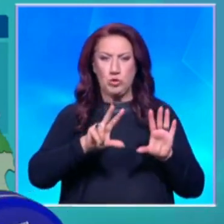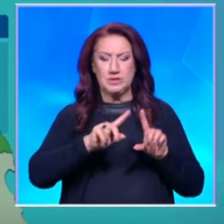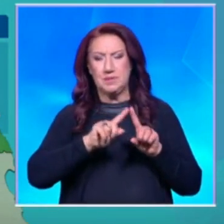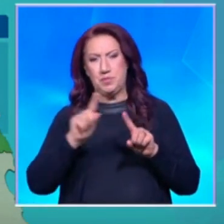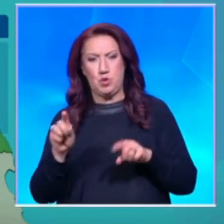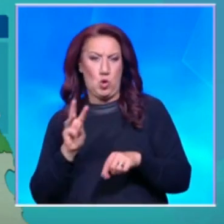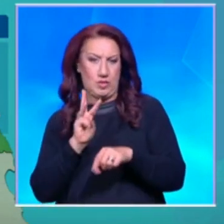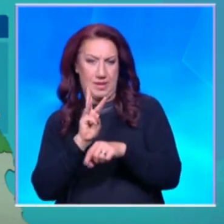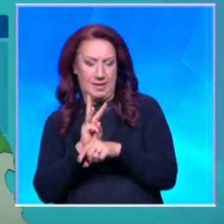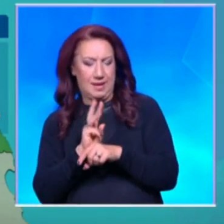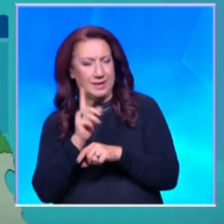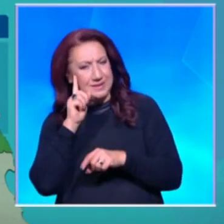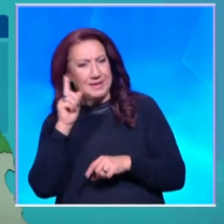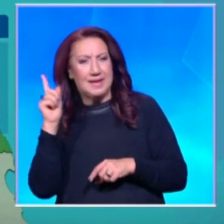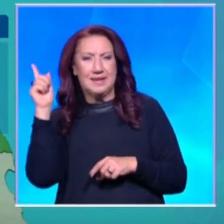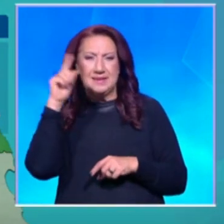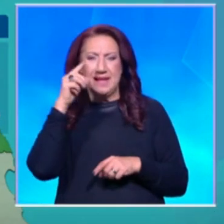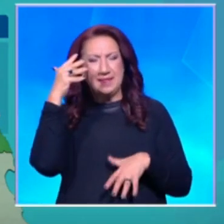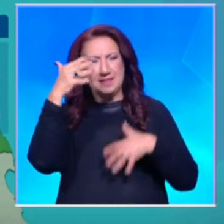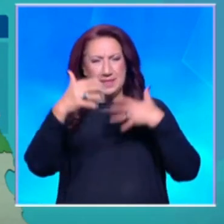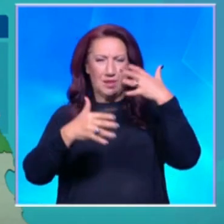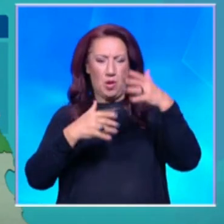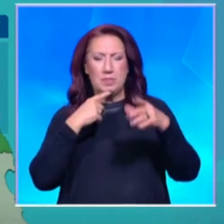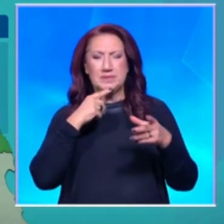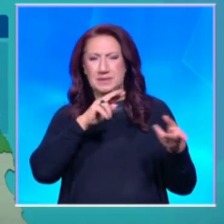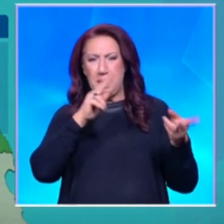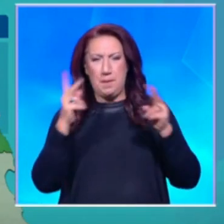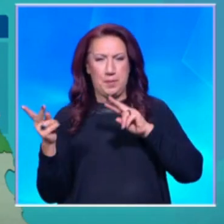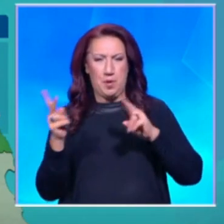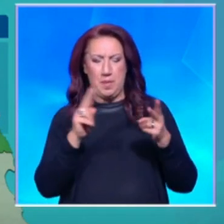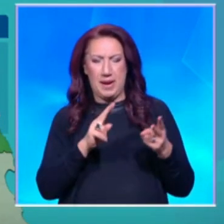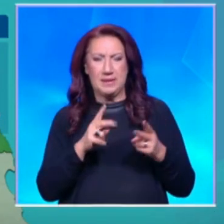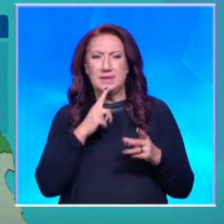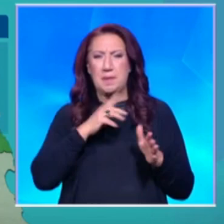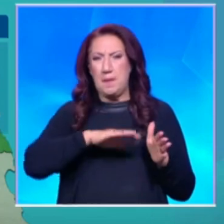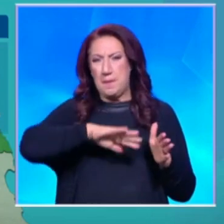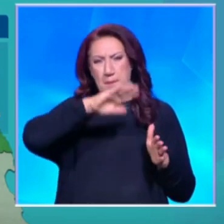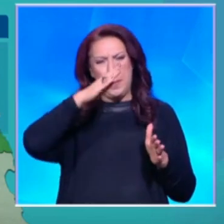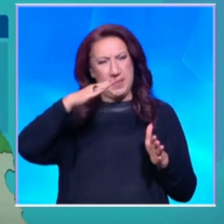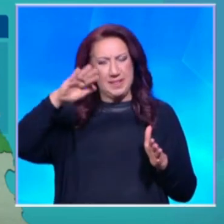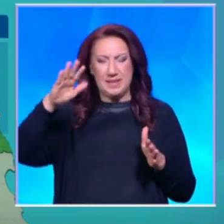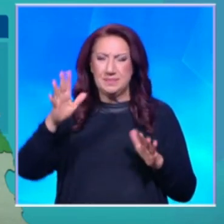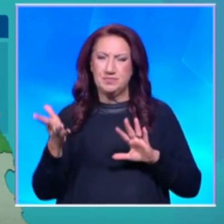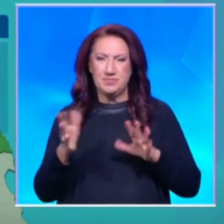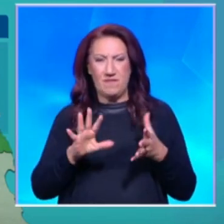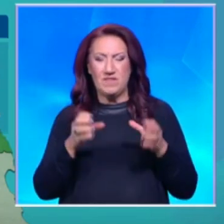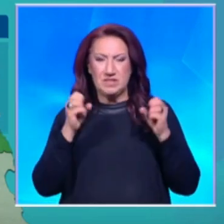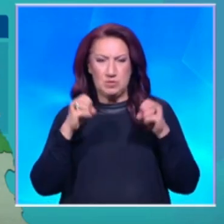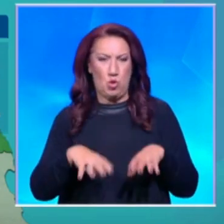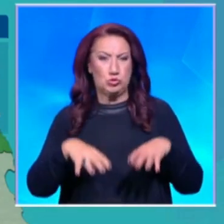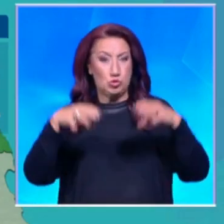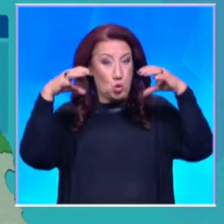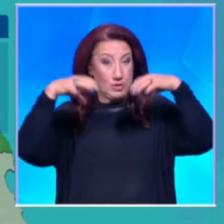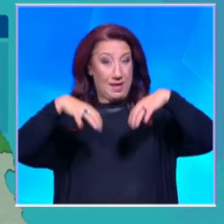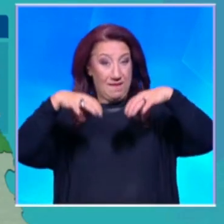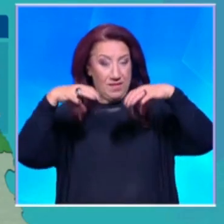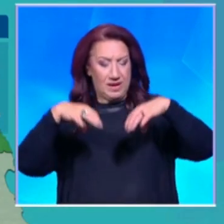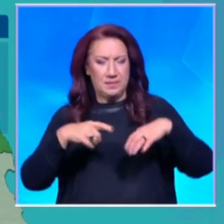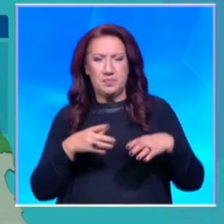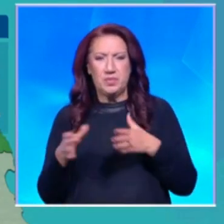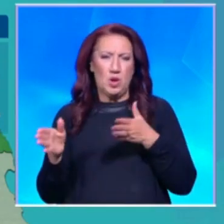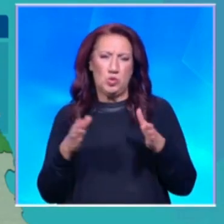градуса. През деня облачността ще бъде променлива. На места в планинските райони отново са възможни превалявания. Ще духа слаб до